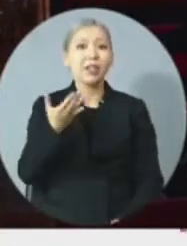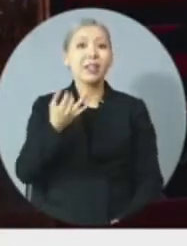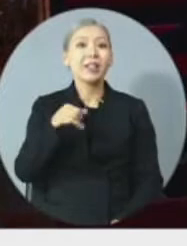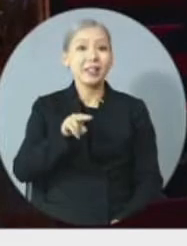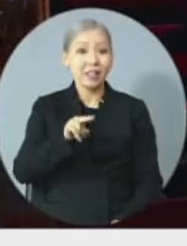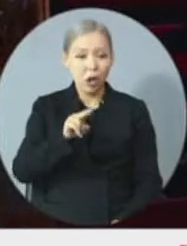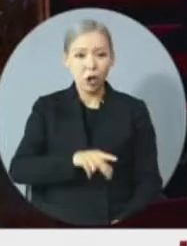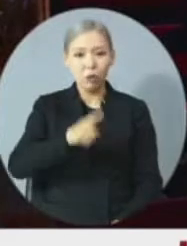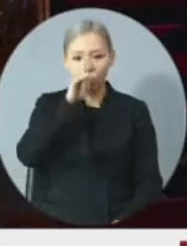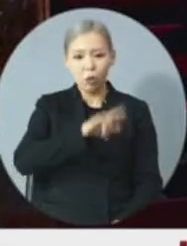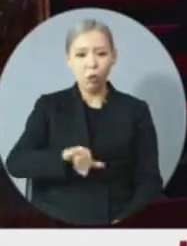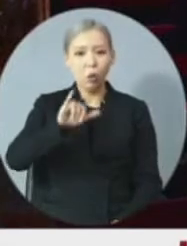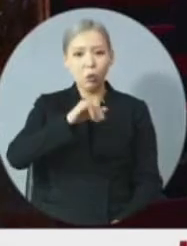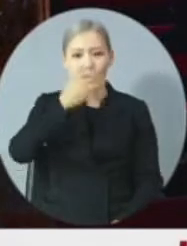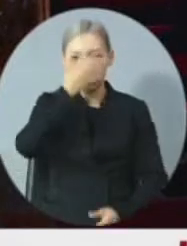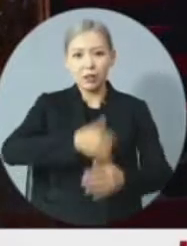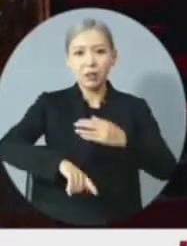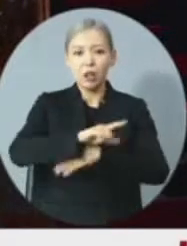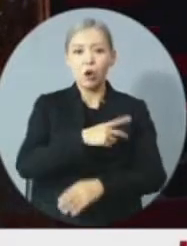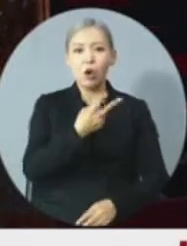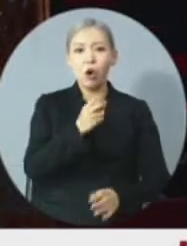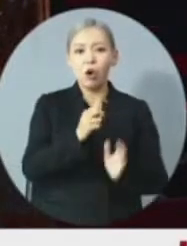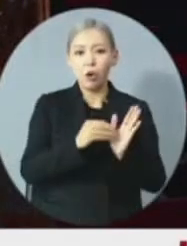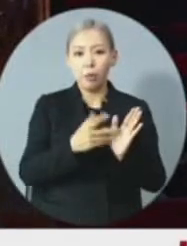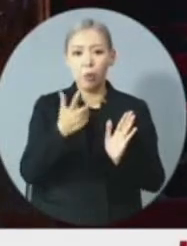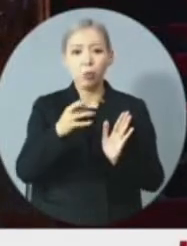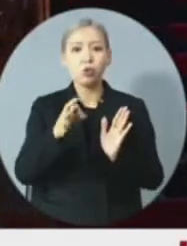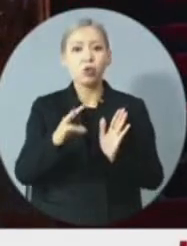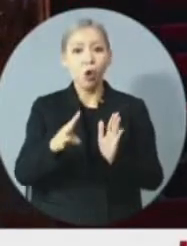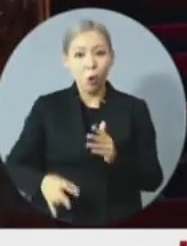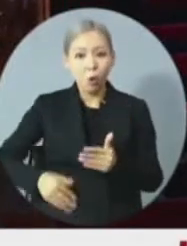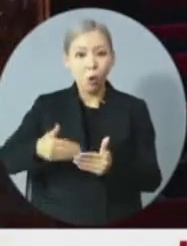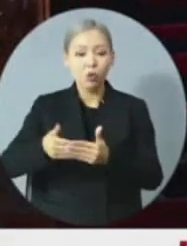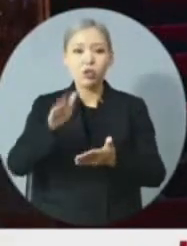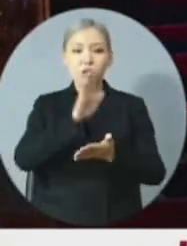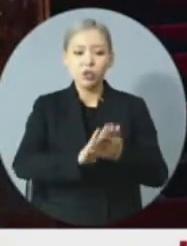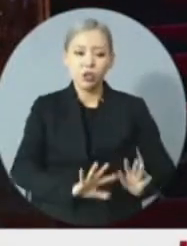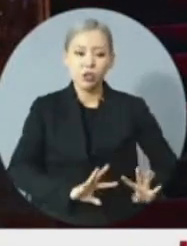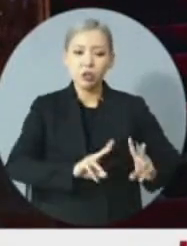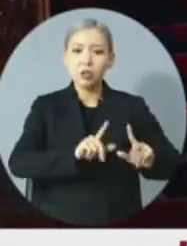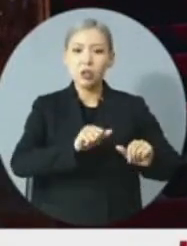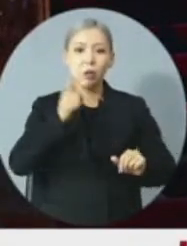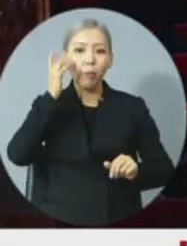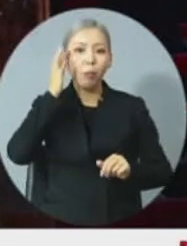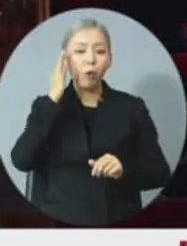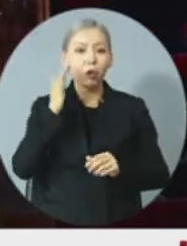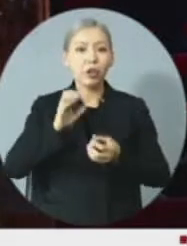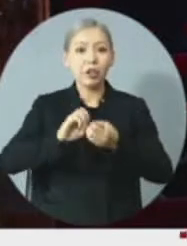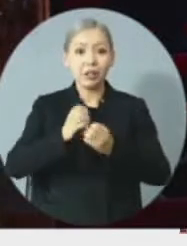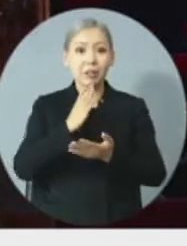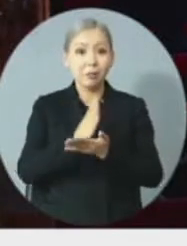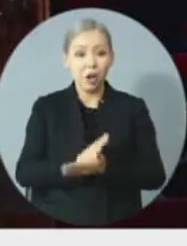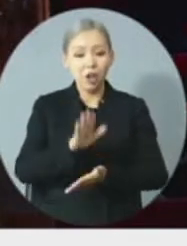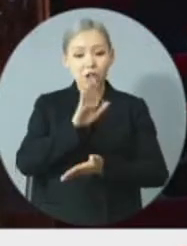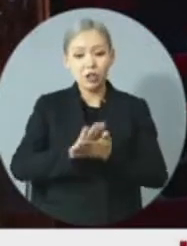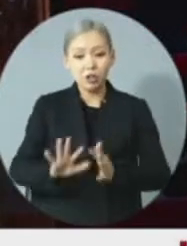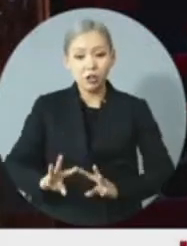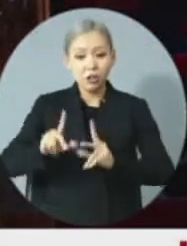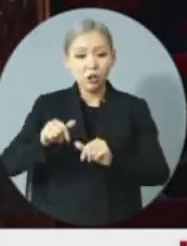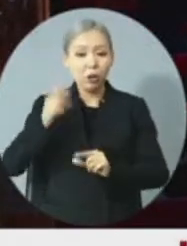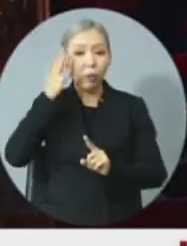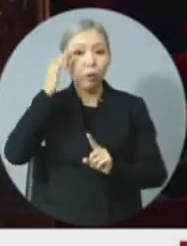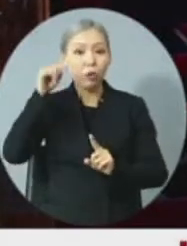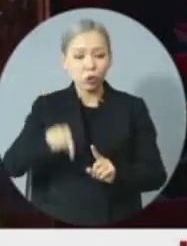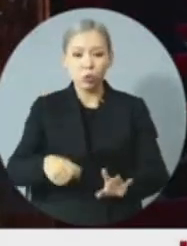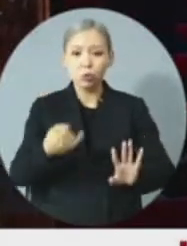зүгээс Монгол Улсын засгийн газар 2030 он хүртэл шин сэргэлтийн бодлогыг бол хэрэгжүүлж байгаа. За шин сэргэлтийн бодлогот бол